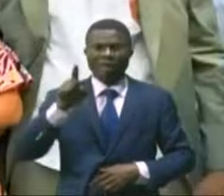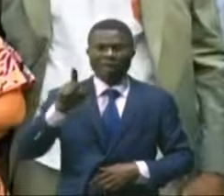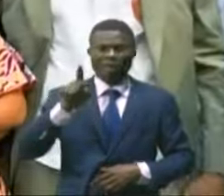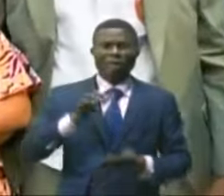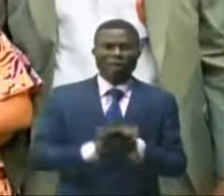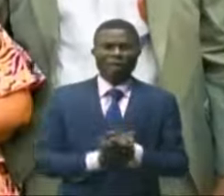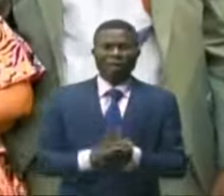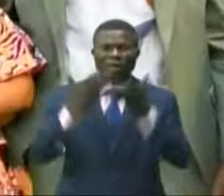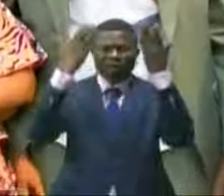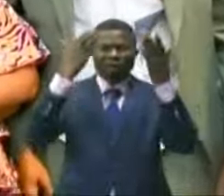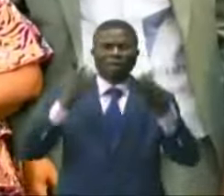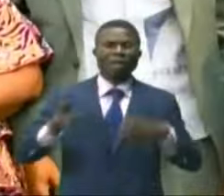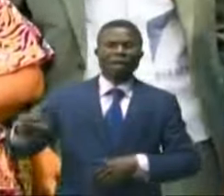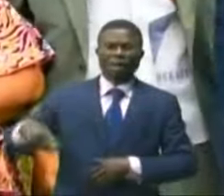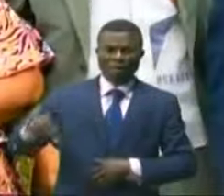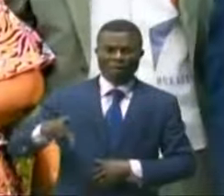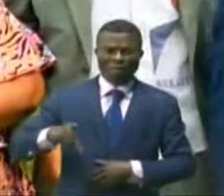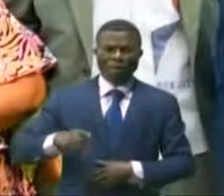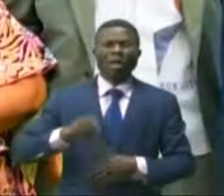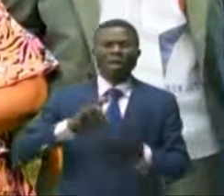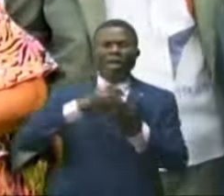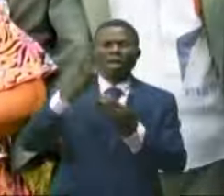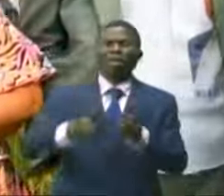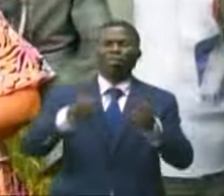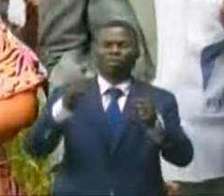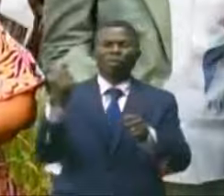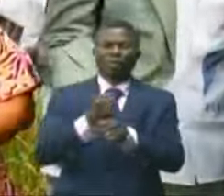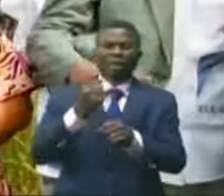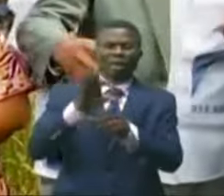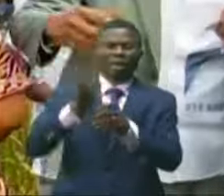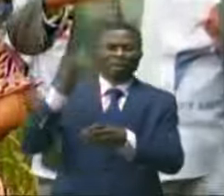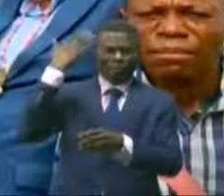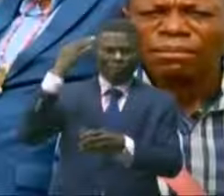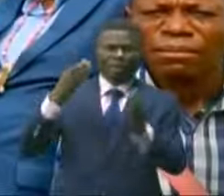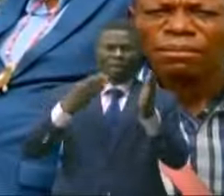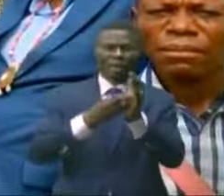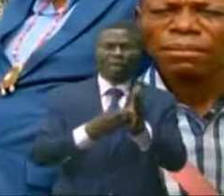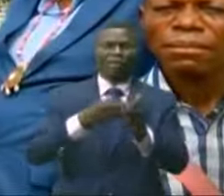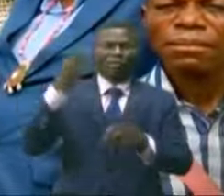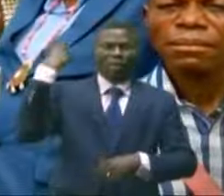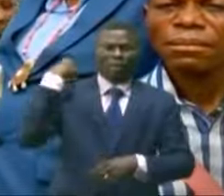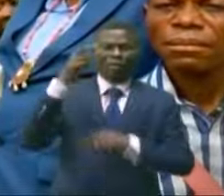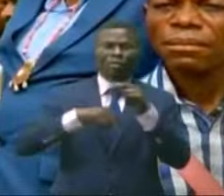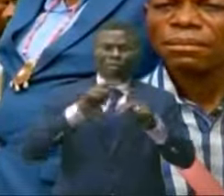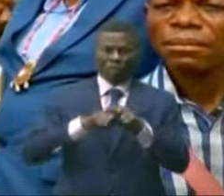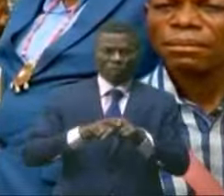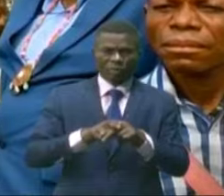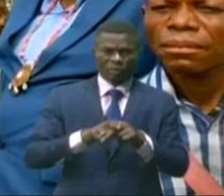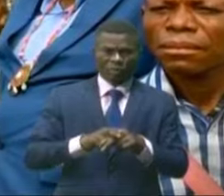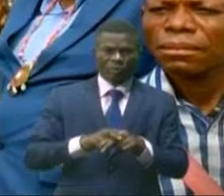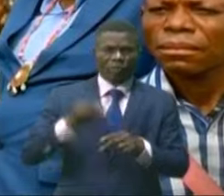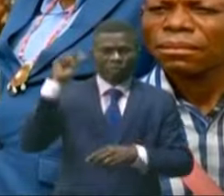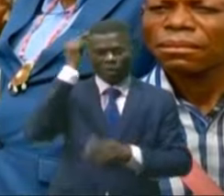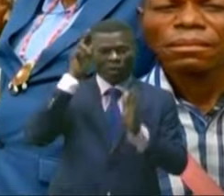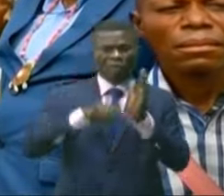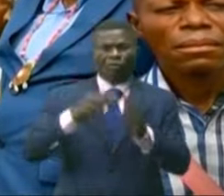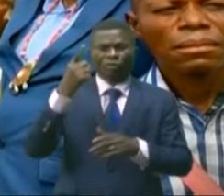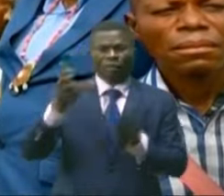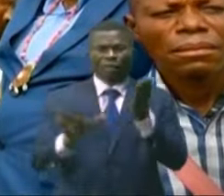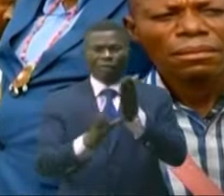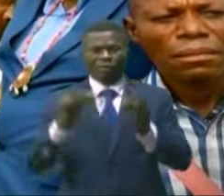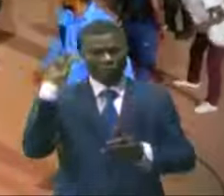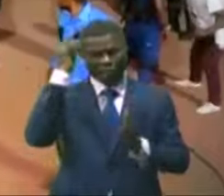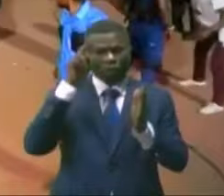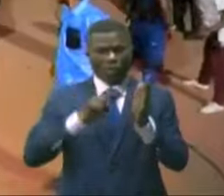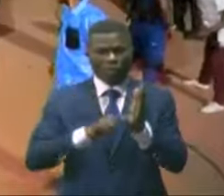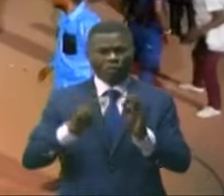a dressé un bilan largement positif des dernières élections avec 9 députés nationaux élus, un gouverneur et un